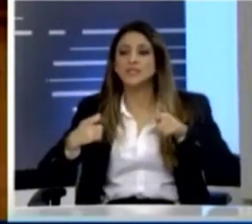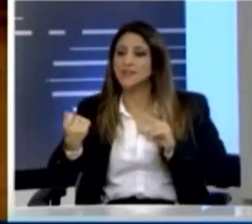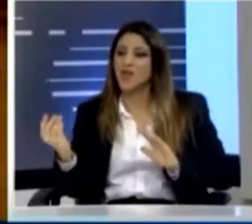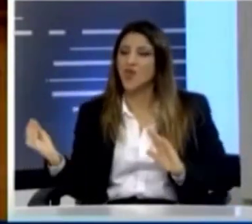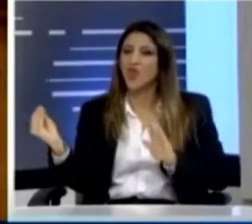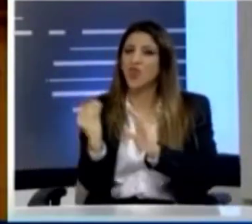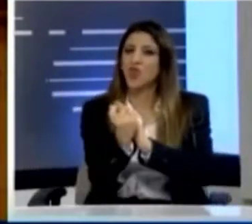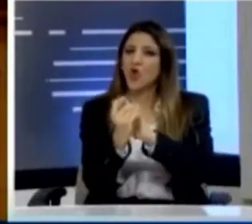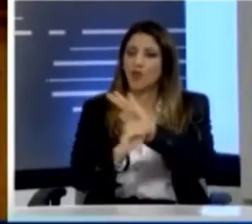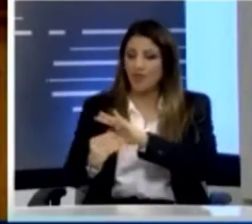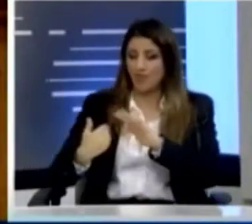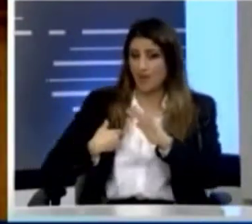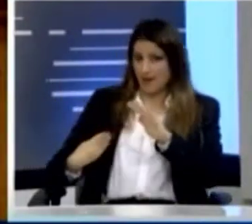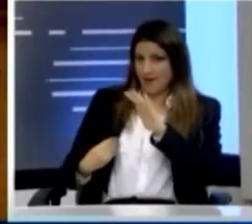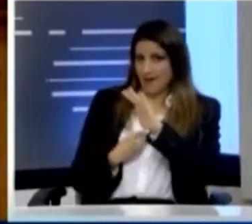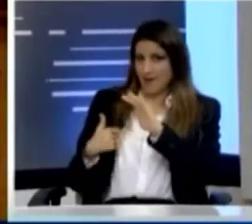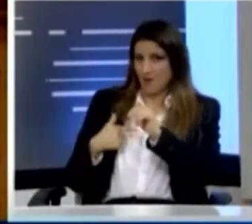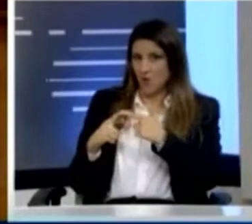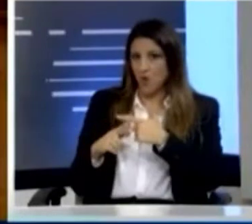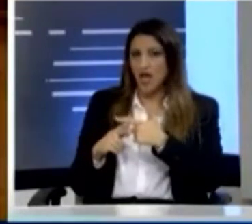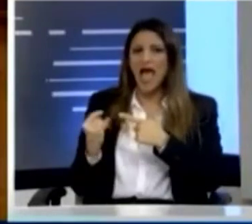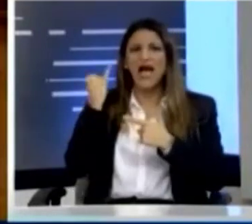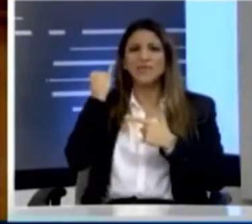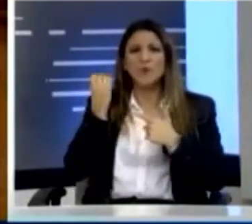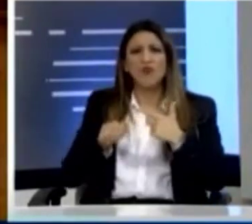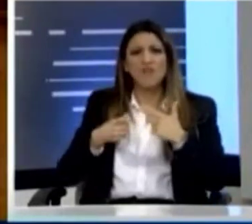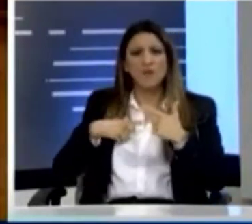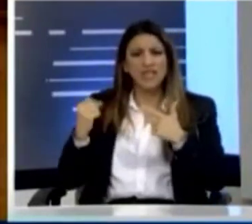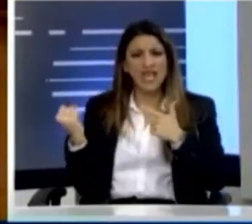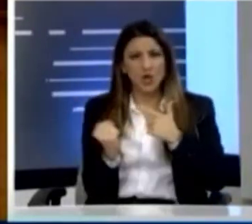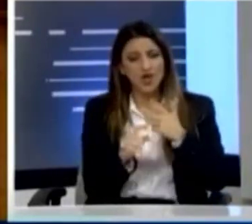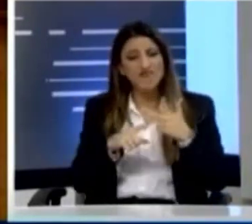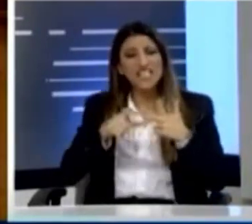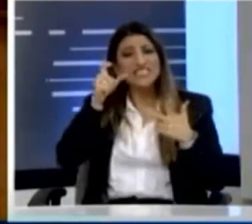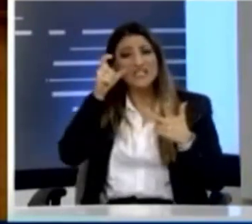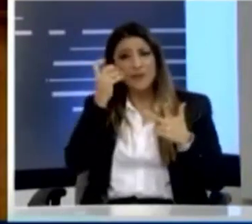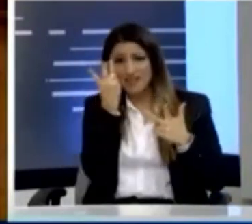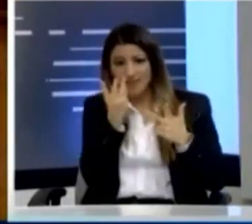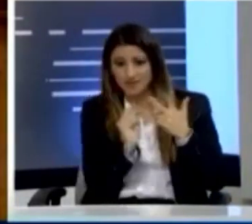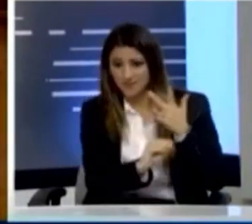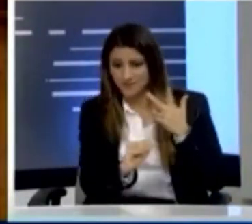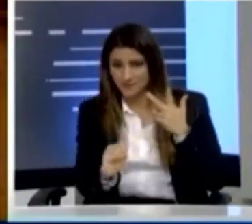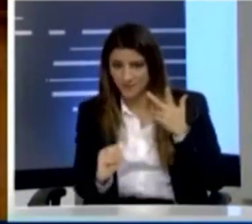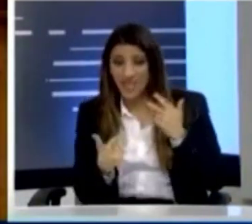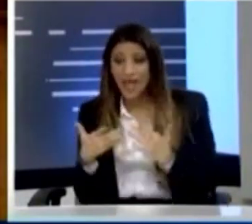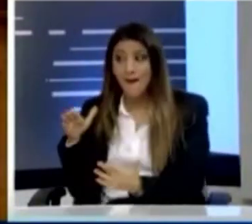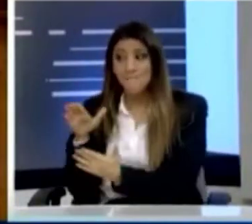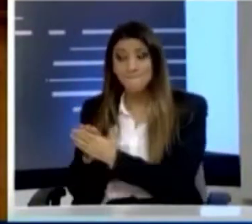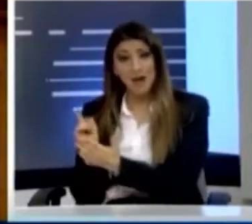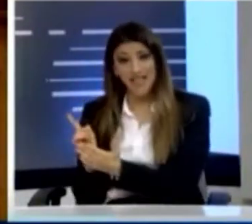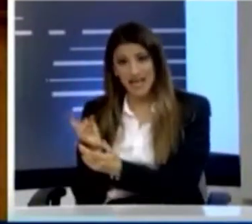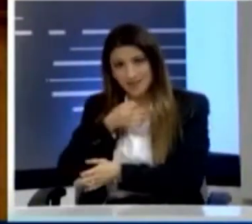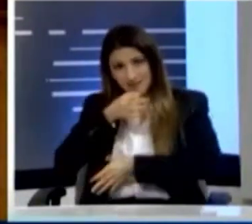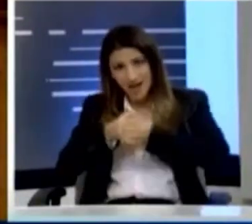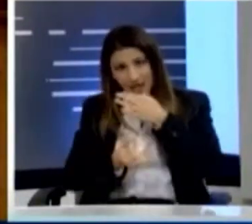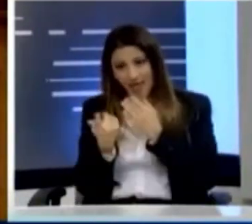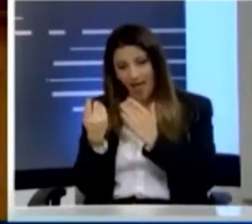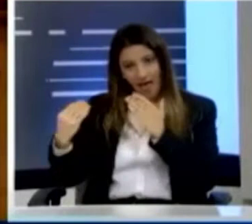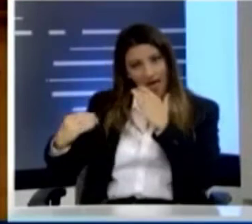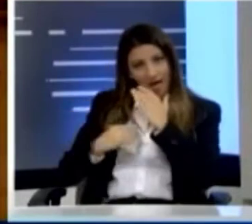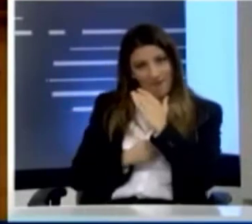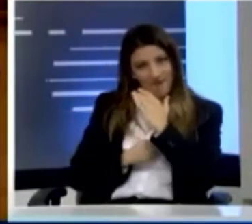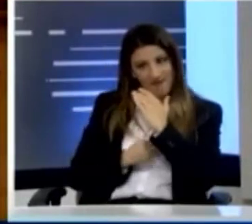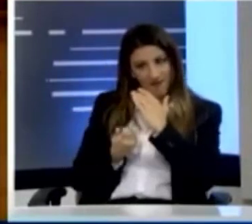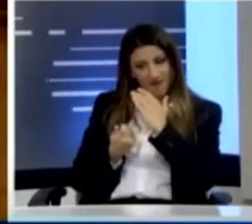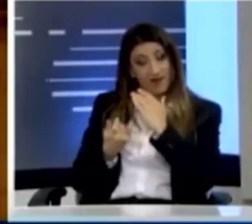δωροδοκήθηκαν μεταξύ άλλων εγώ, ο Άδωνης Γεωργιάδης και ο Αντώνης Σαμαράς. Ο μάρτυρας αυτός λοιπόν καταθέτει ότι μέσω της αμοιβής που